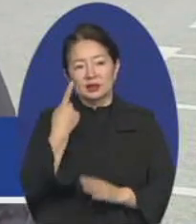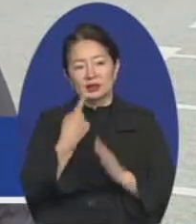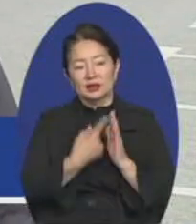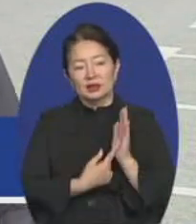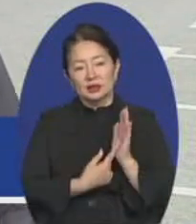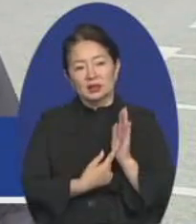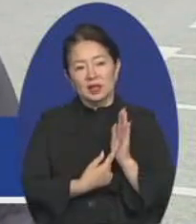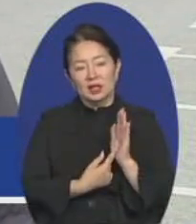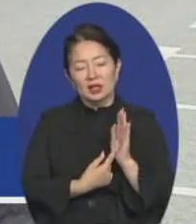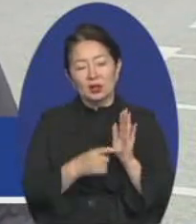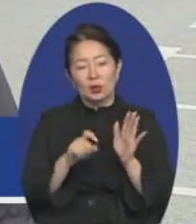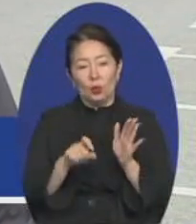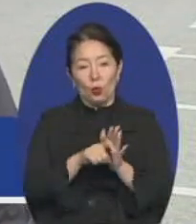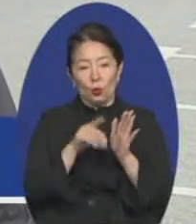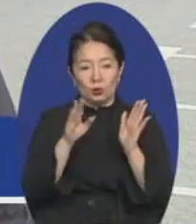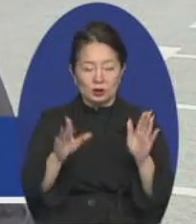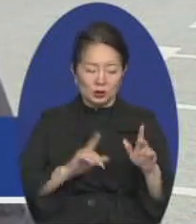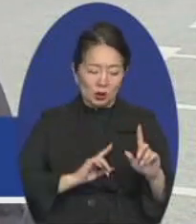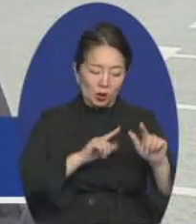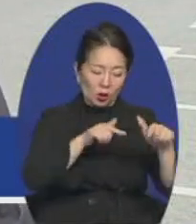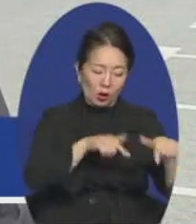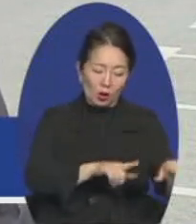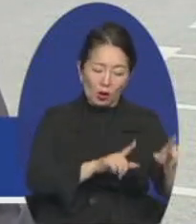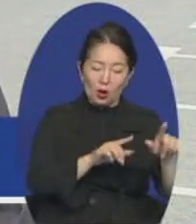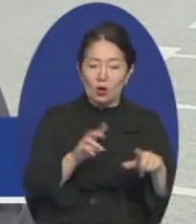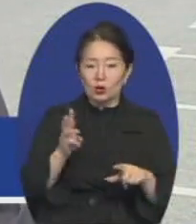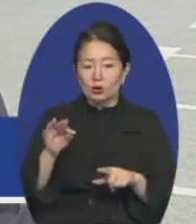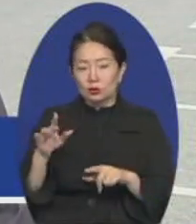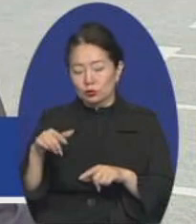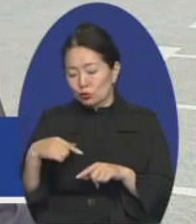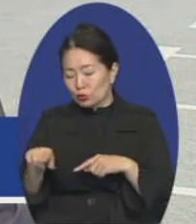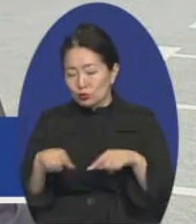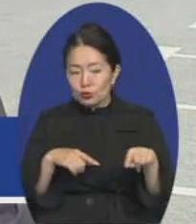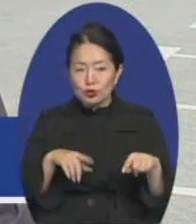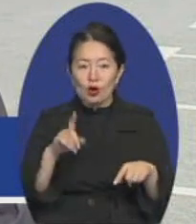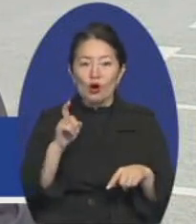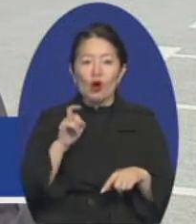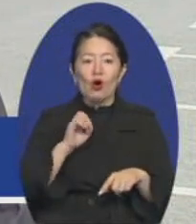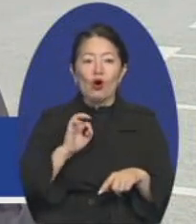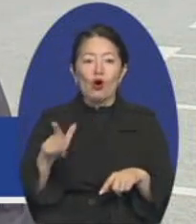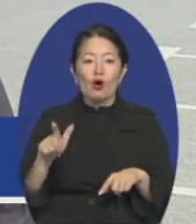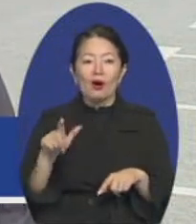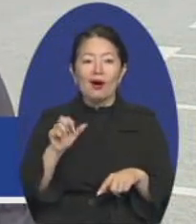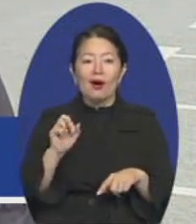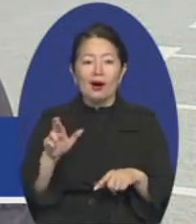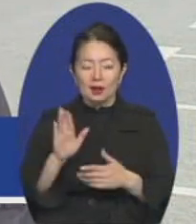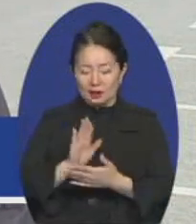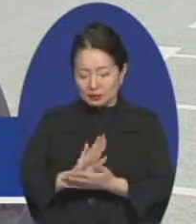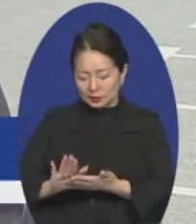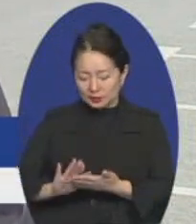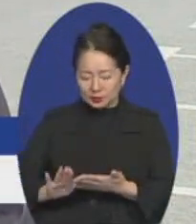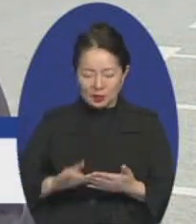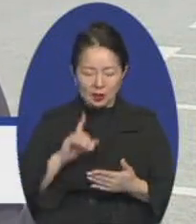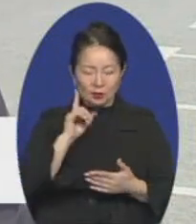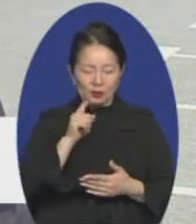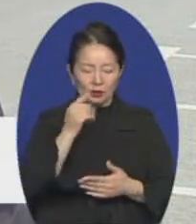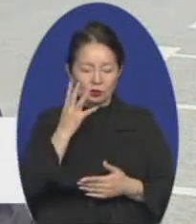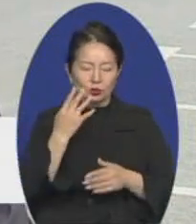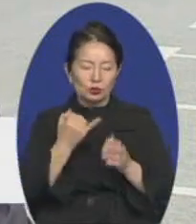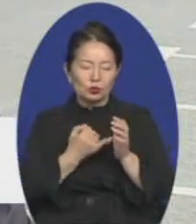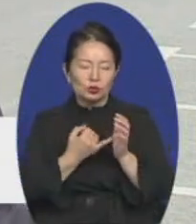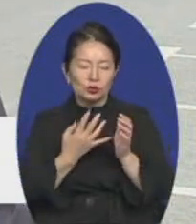гарганы хугацаанд бол бид нар гол ус мөрөн аршаан буулаг шандын дэрэгт нийтдээ хог хаягдлыг чулууж 1446 тонн хаягдлыг